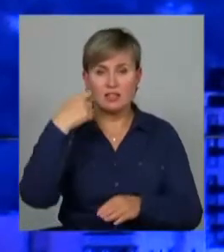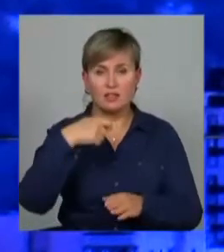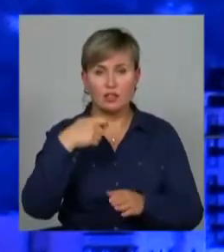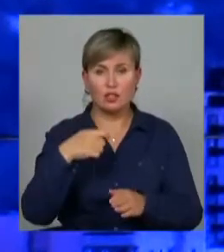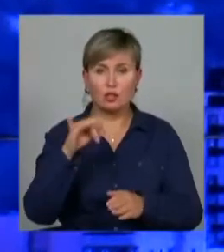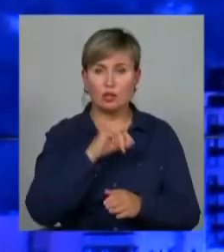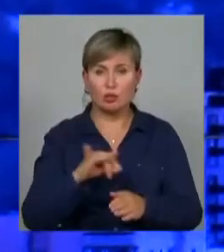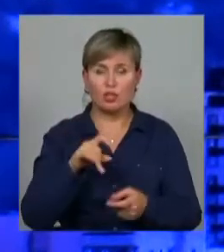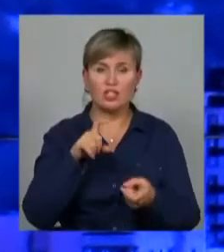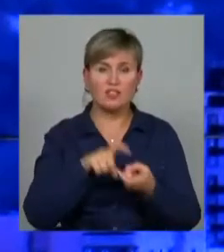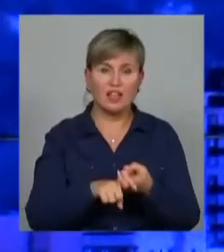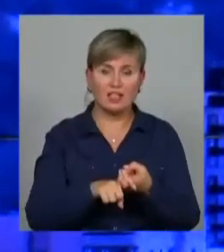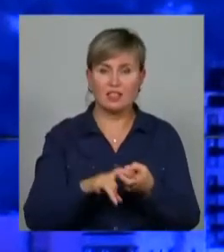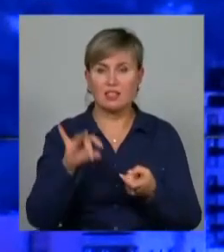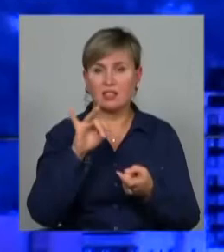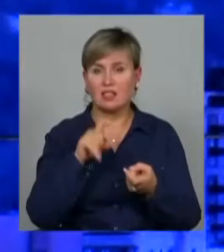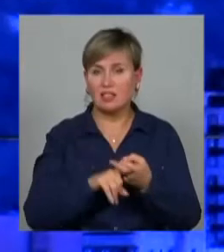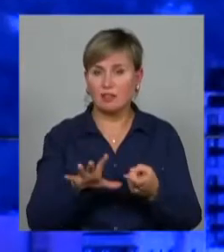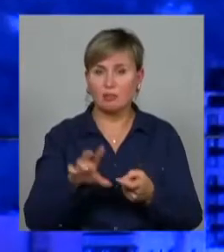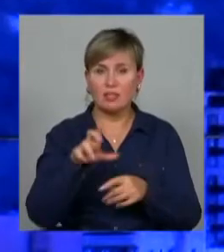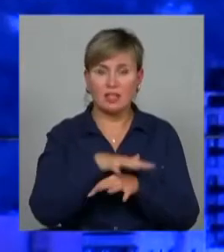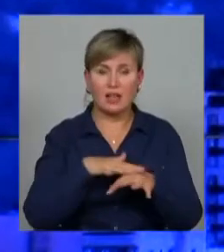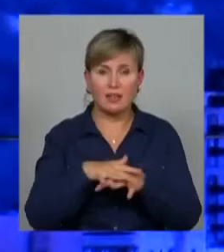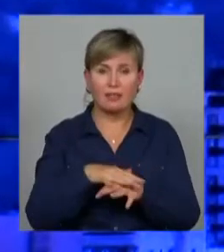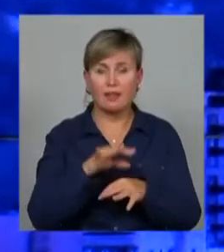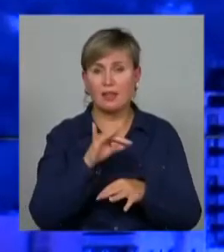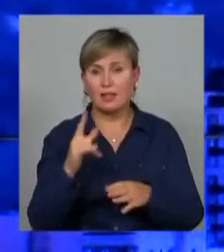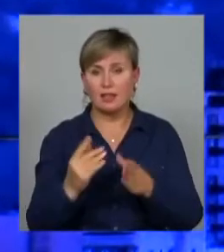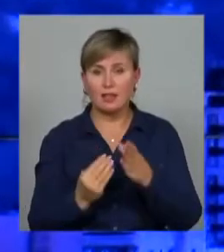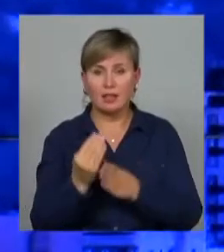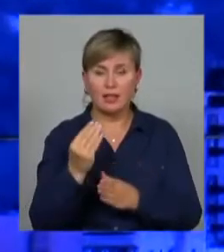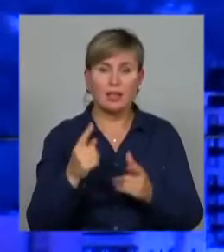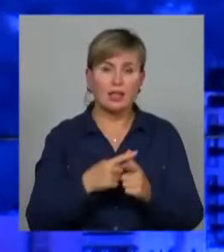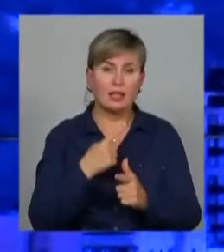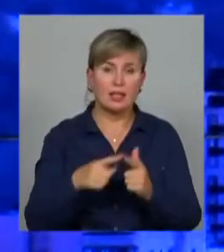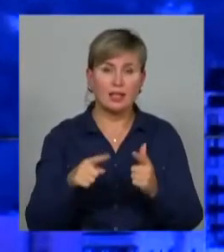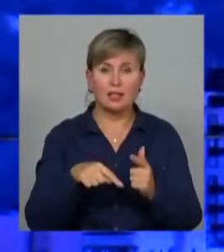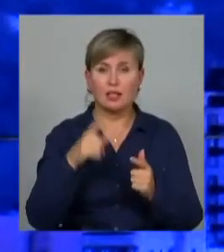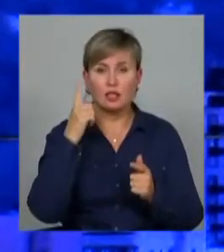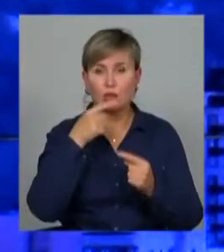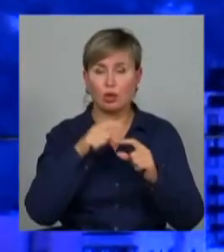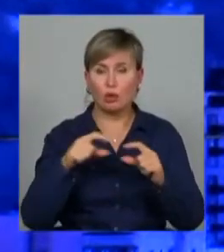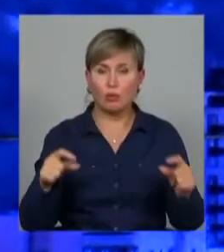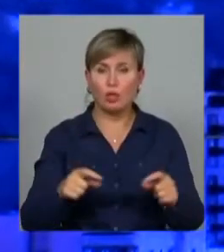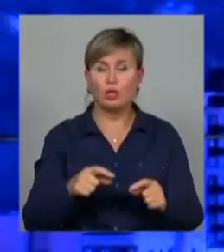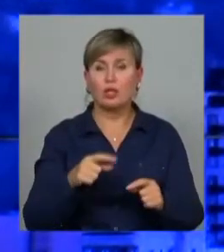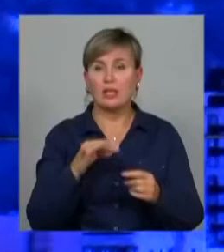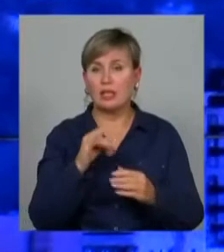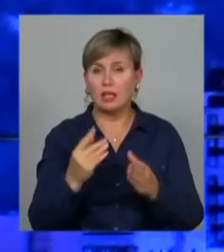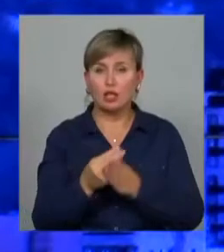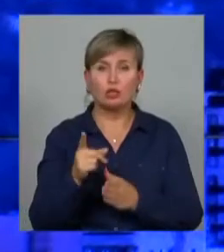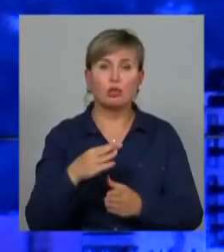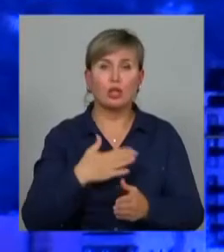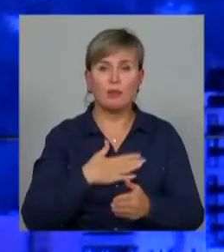связанную с независимостью страны, на номер WhatsApp, либо на Instagram-аккаунт информационной службы с хэштегами «Что для меня независимость»